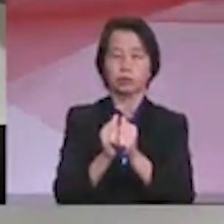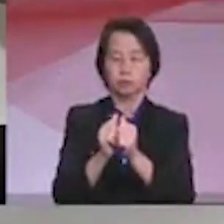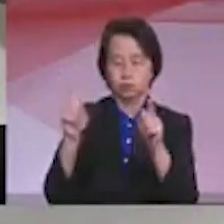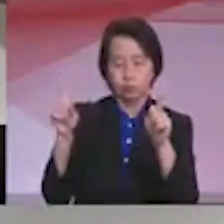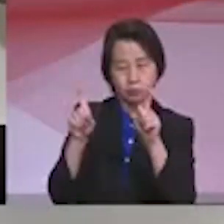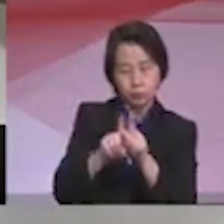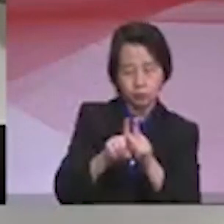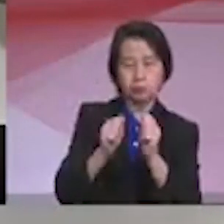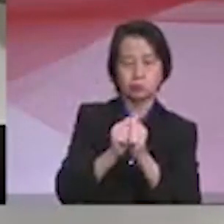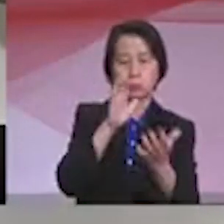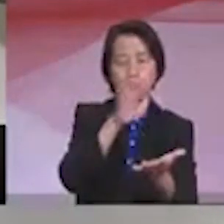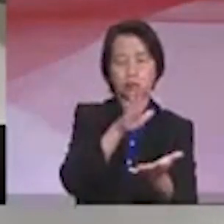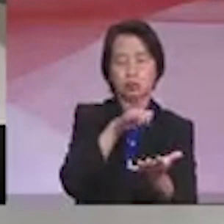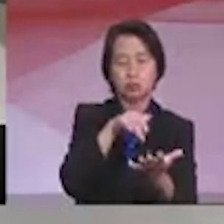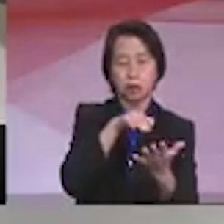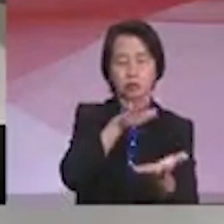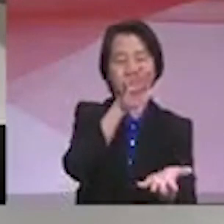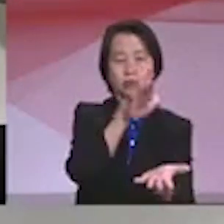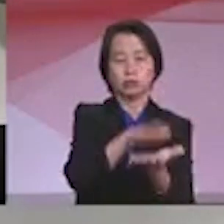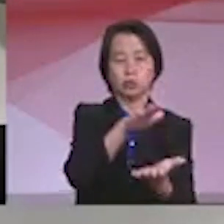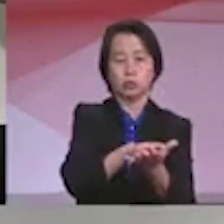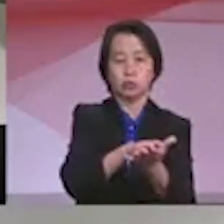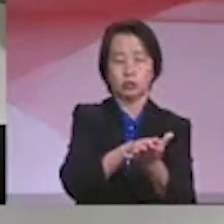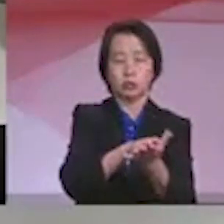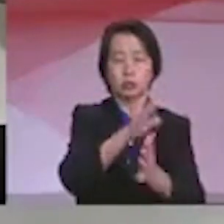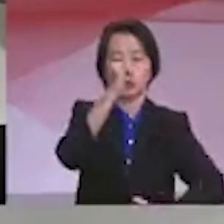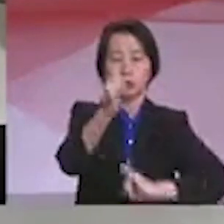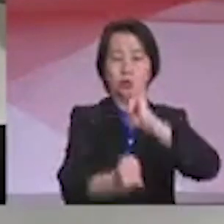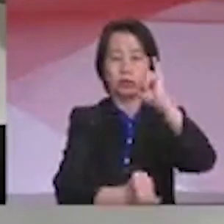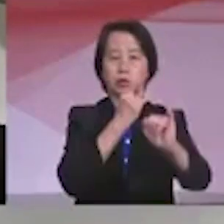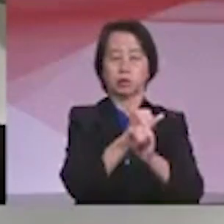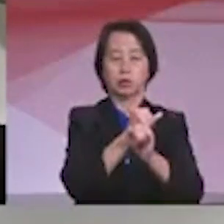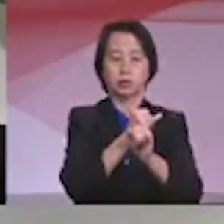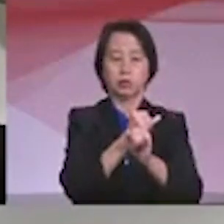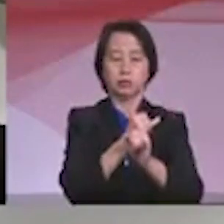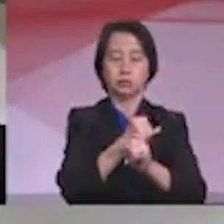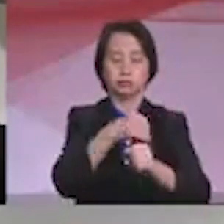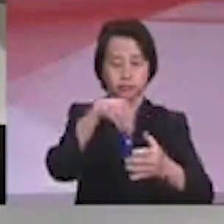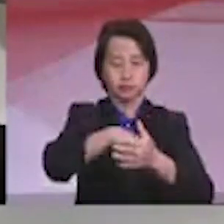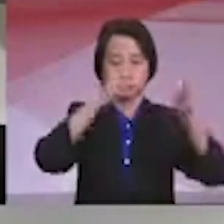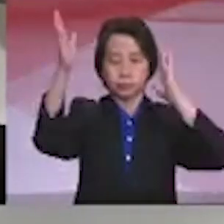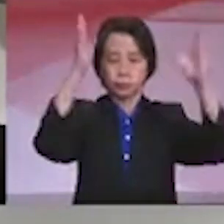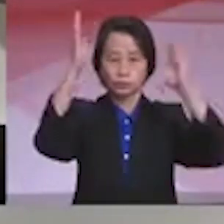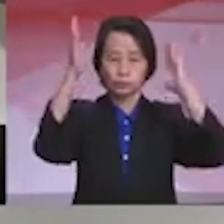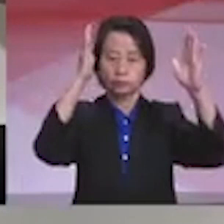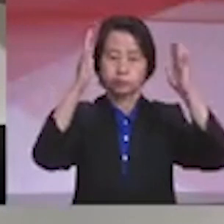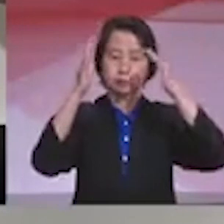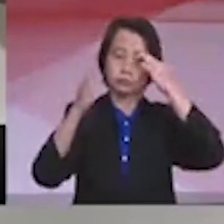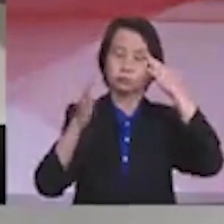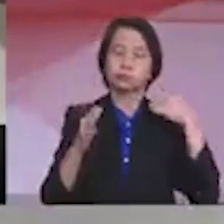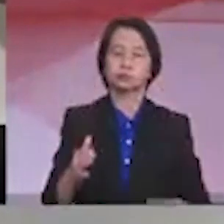untuk belajar di sekolah-sekolah antarabangsa, international school, ya, di negara kita.